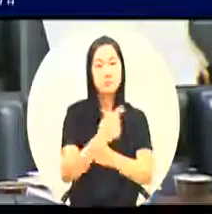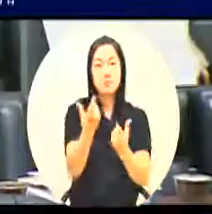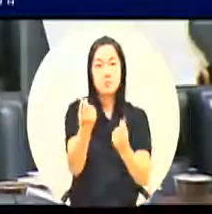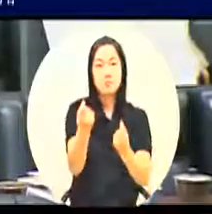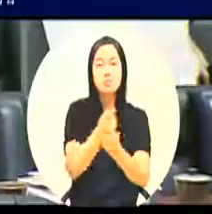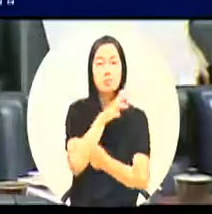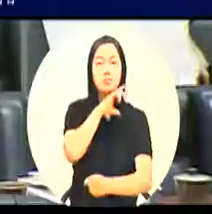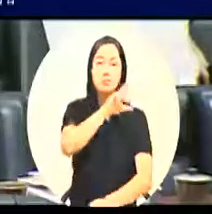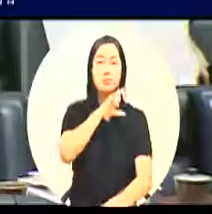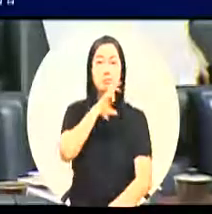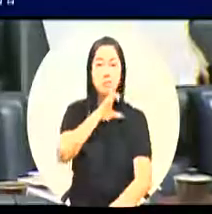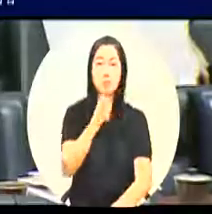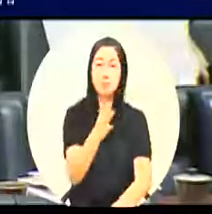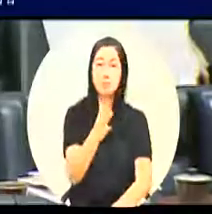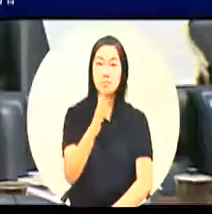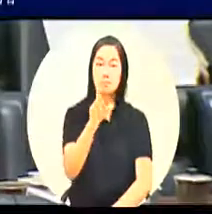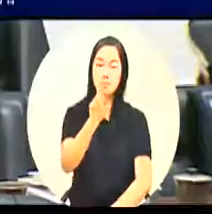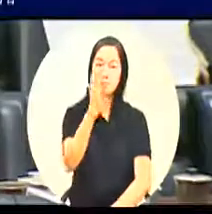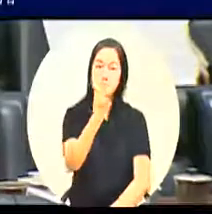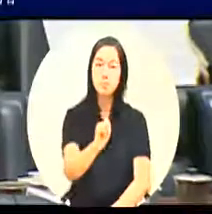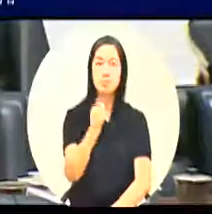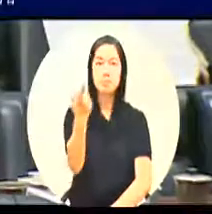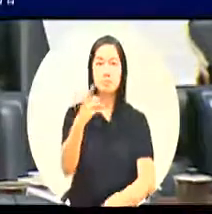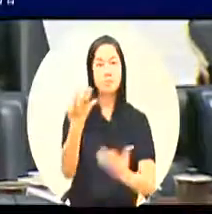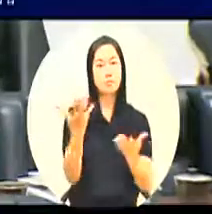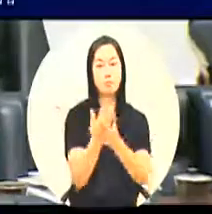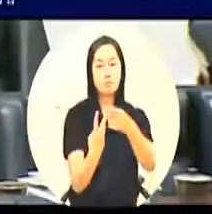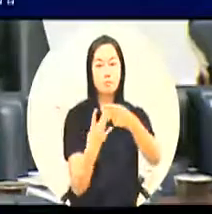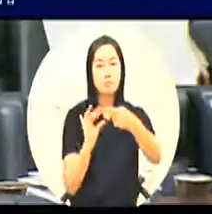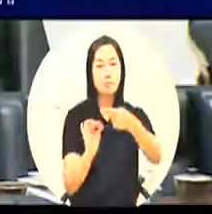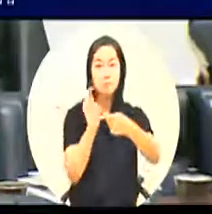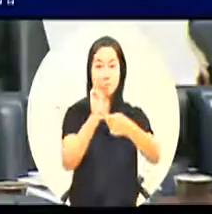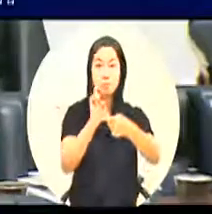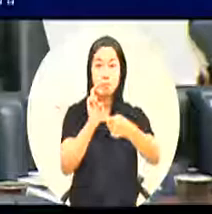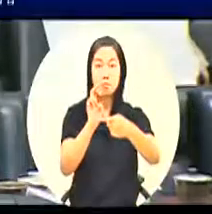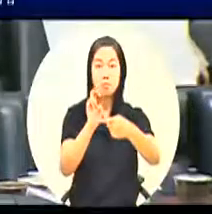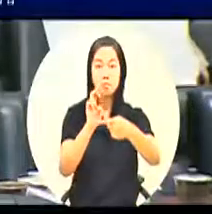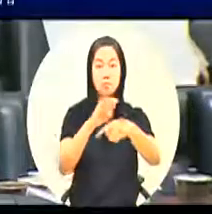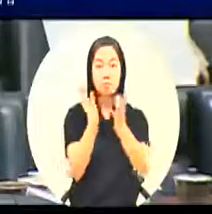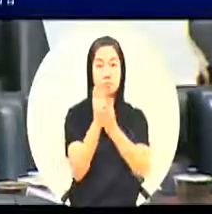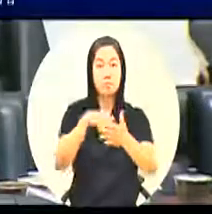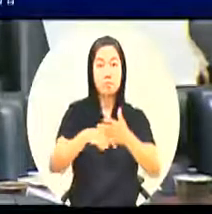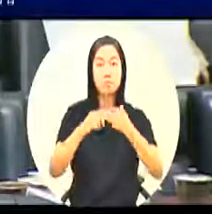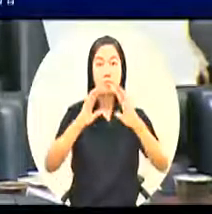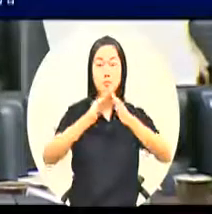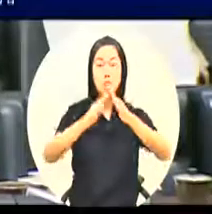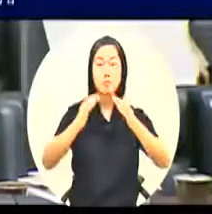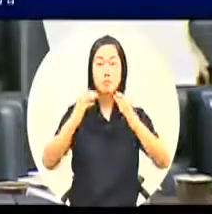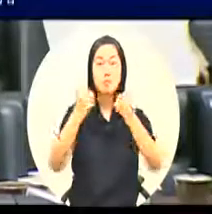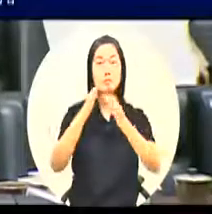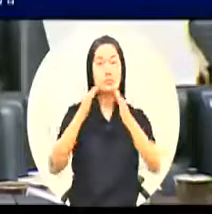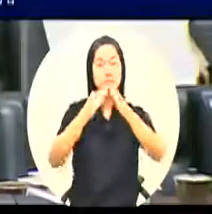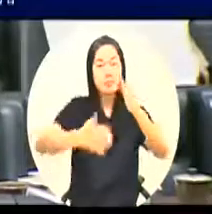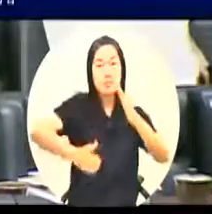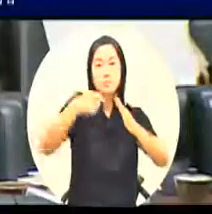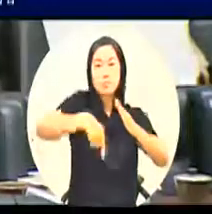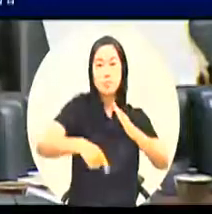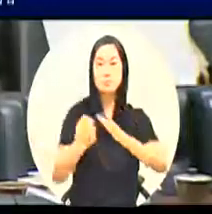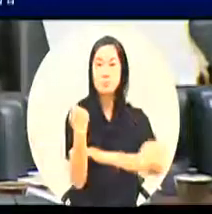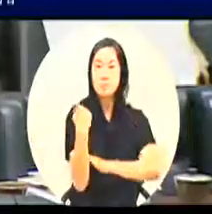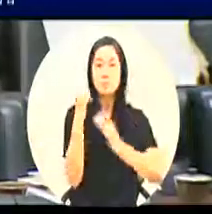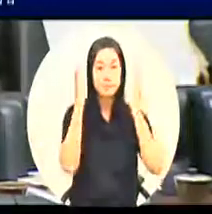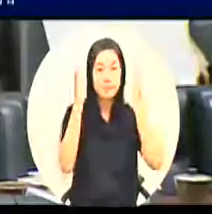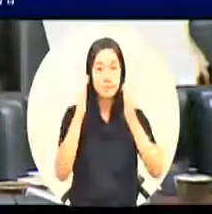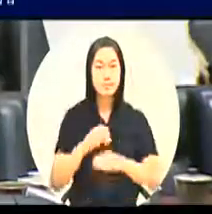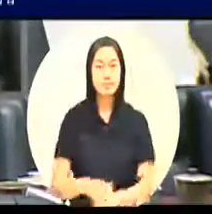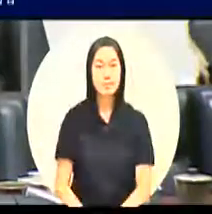你10几年也差不多占了将近20%的时光，在高雄市市长的宝座打拼呢。哦，